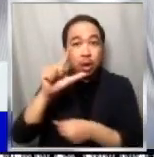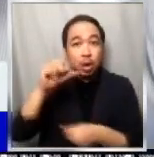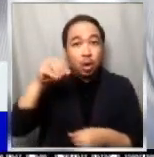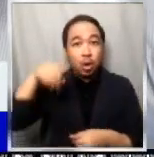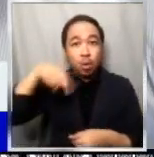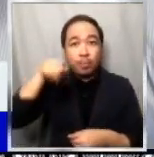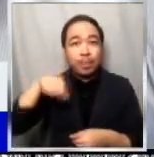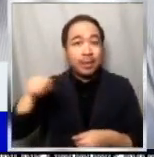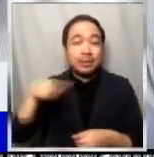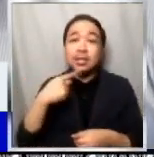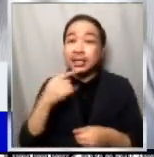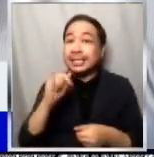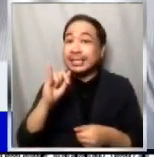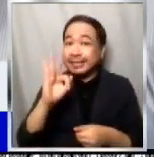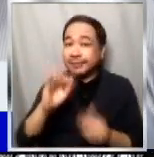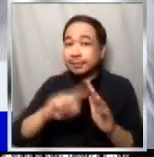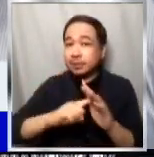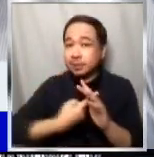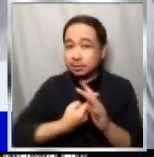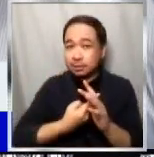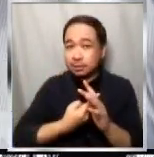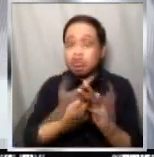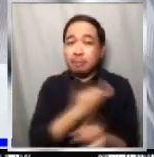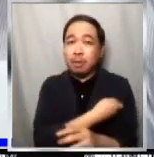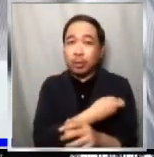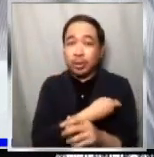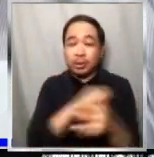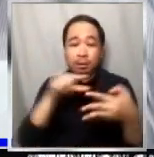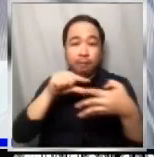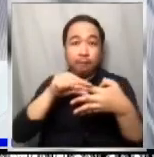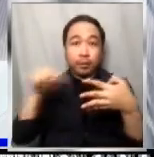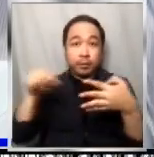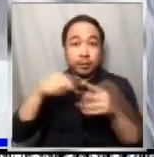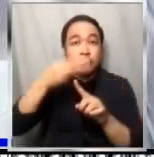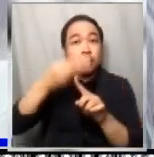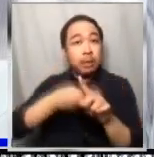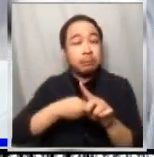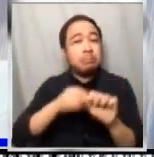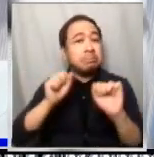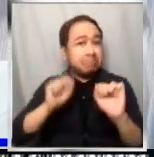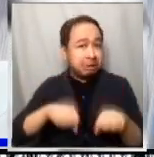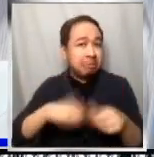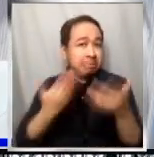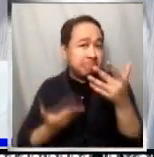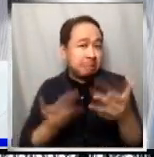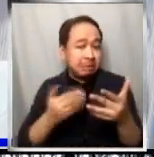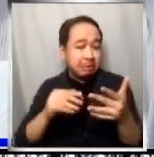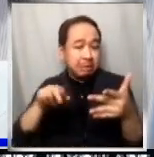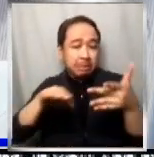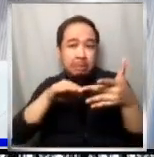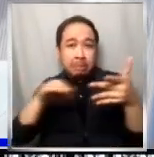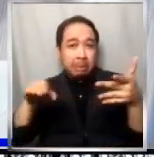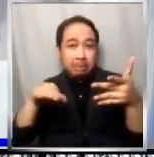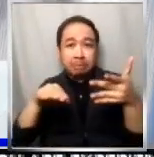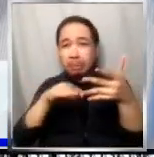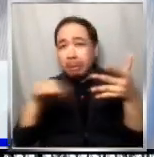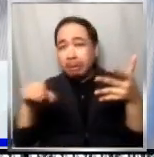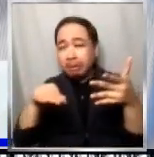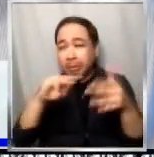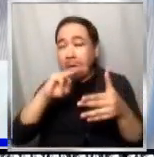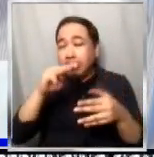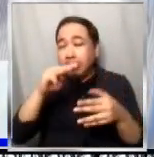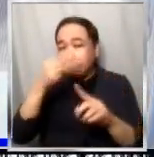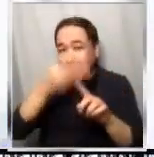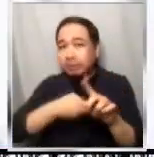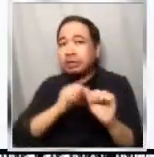pagbabakuna sa unang linggo ng Marso, pwede pa rin naman daw na sa kalagitnaan ng Marso ay baguhin pa rin ang quarantine classification para sa